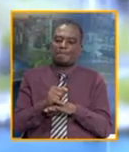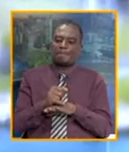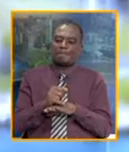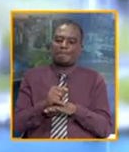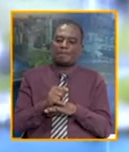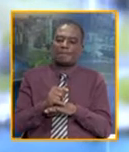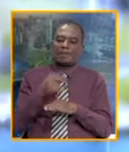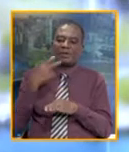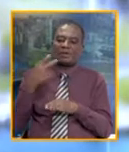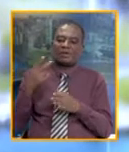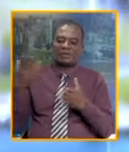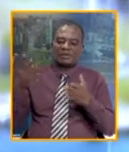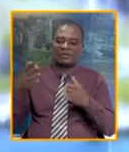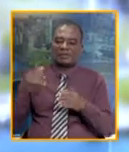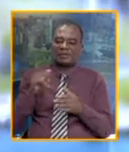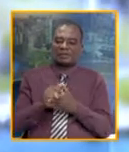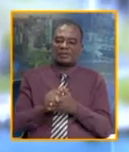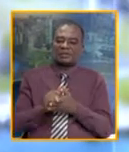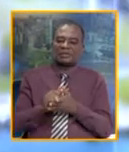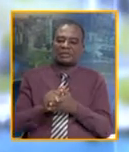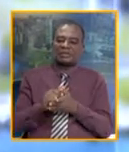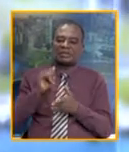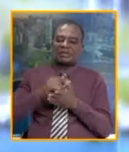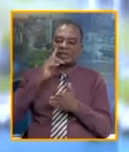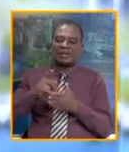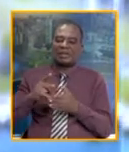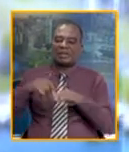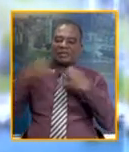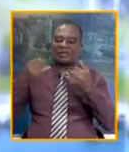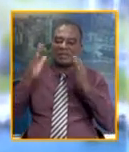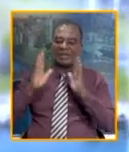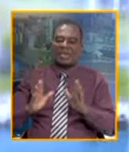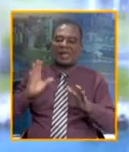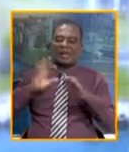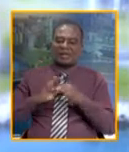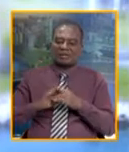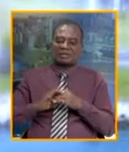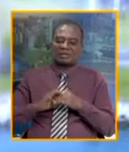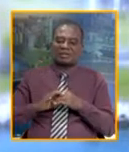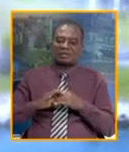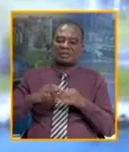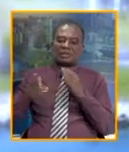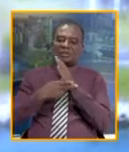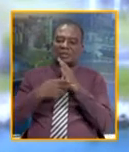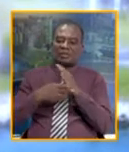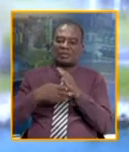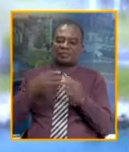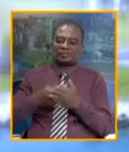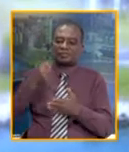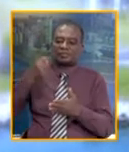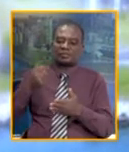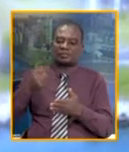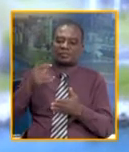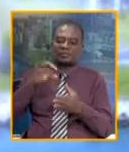Voilà le reportage de Jean-Louis Gbangbo relatif au lancement il y a quelques jours par la Banque du Trésor